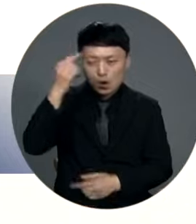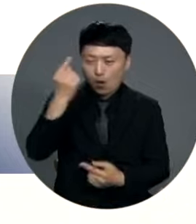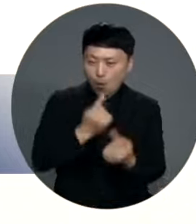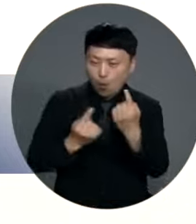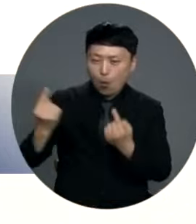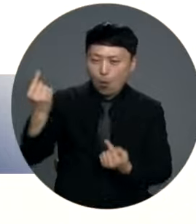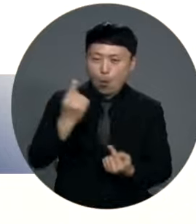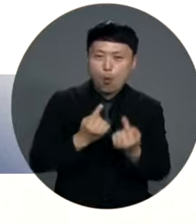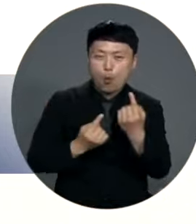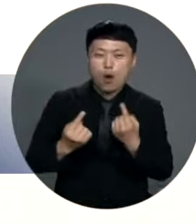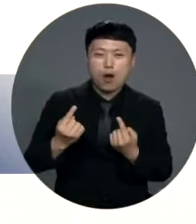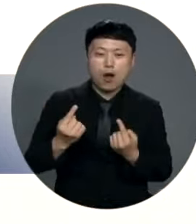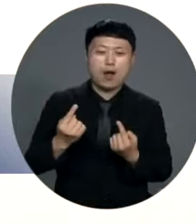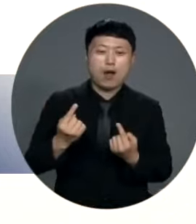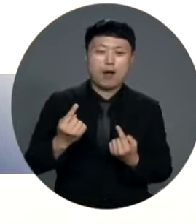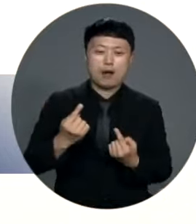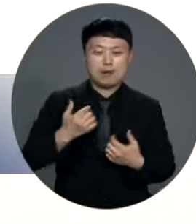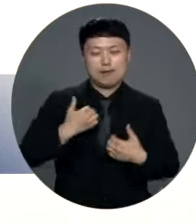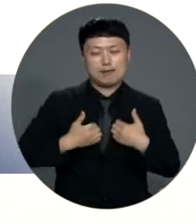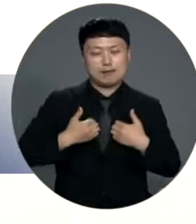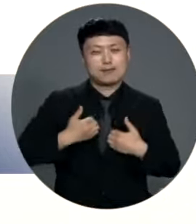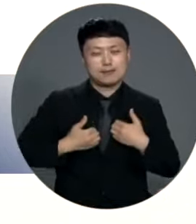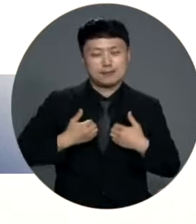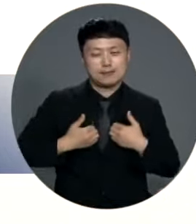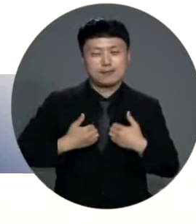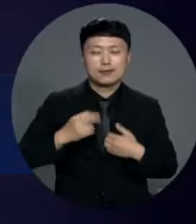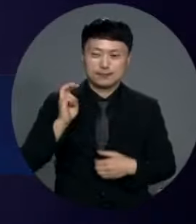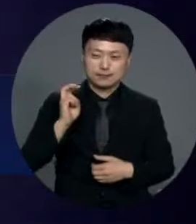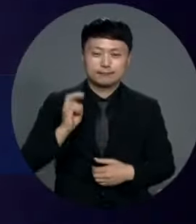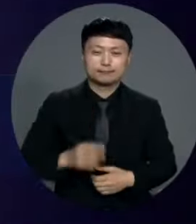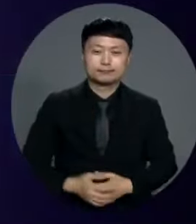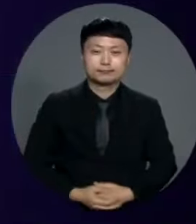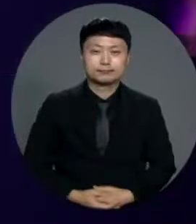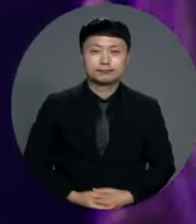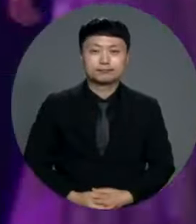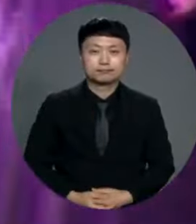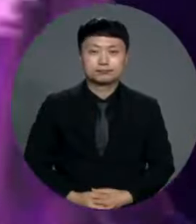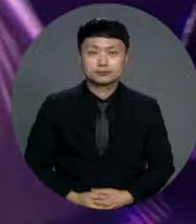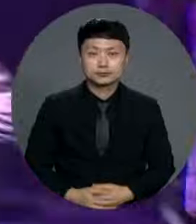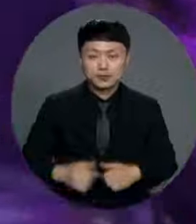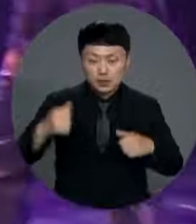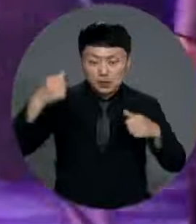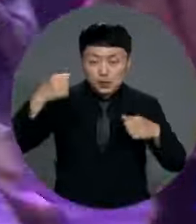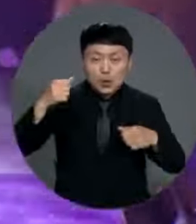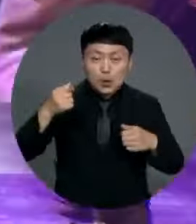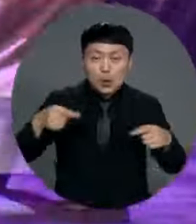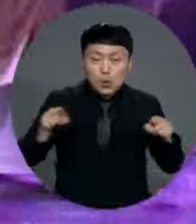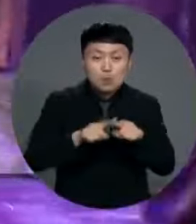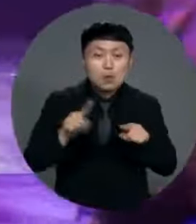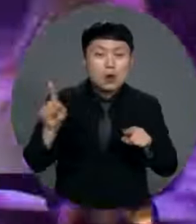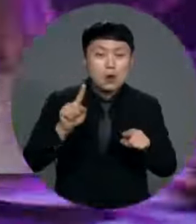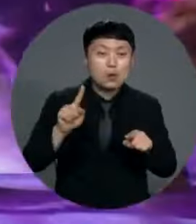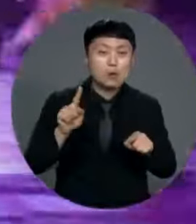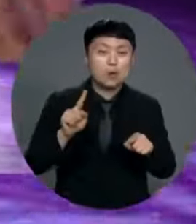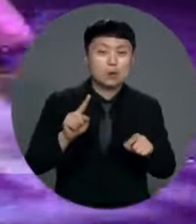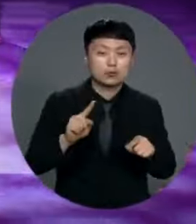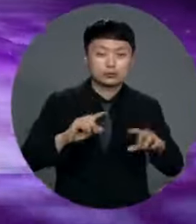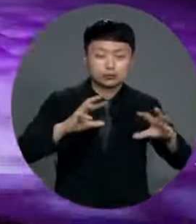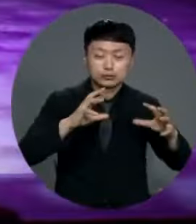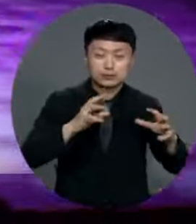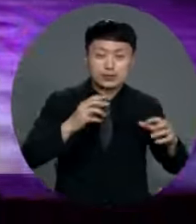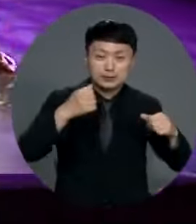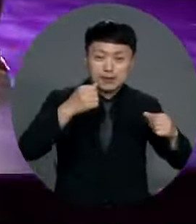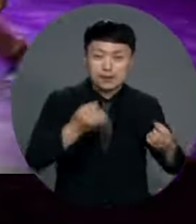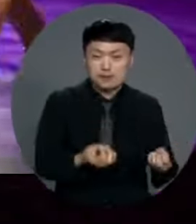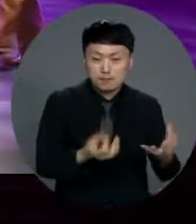보러 많이 와주시면 재밌게 보고 가실 수 있을 것 같아요. 이번 공동 제작은 딤프와 대구 시립극단이